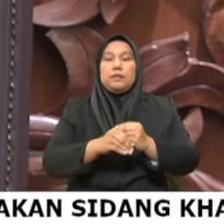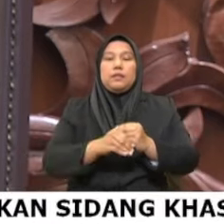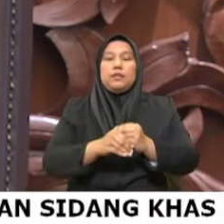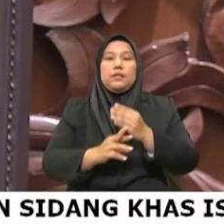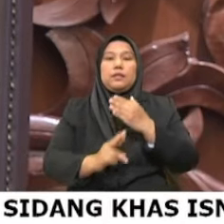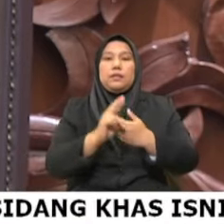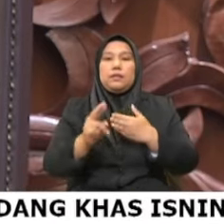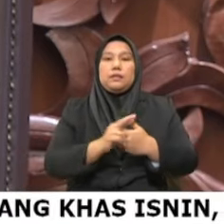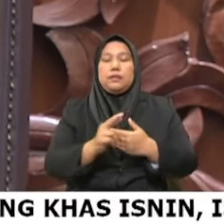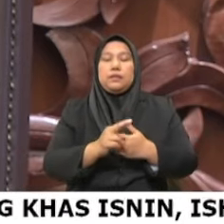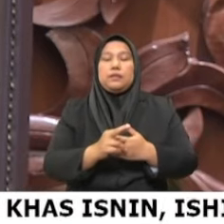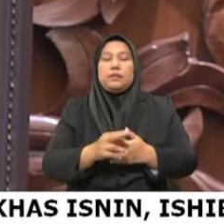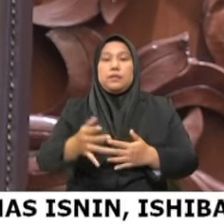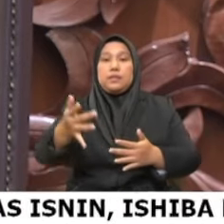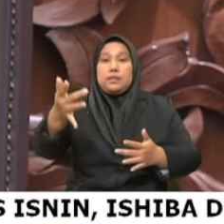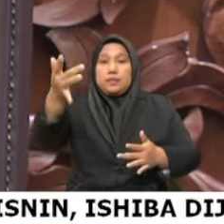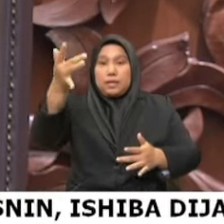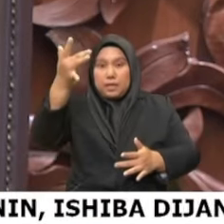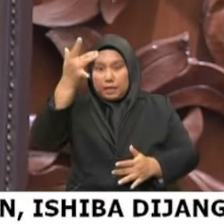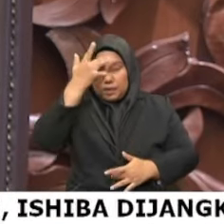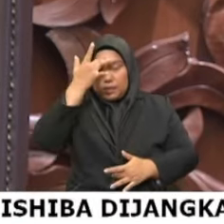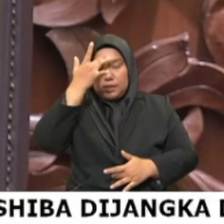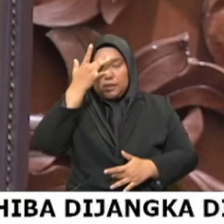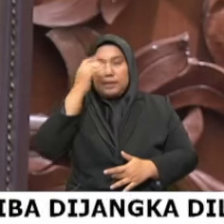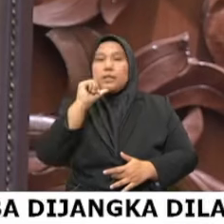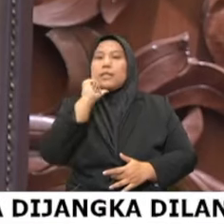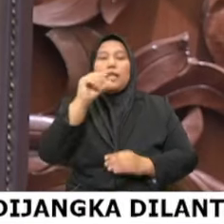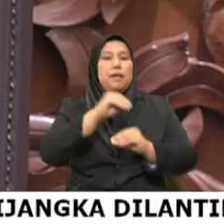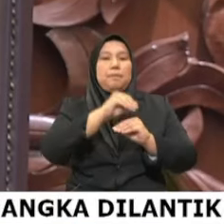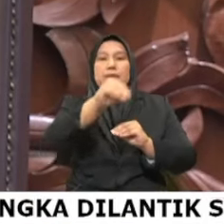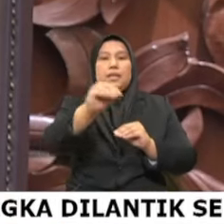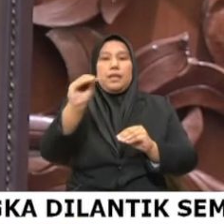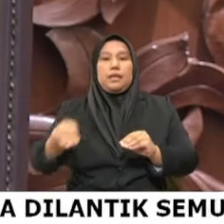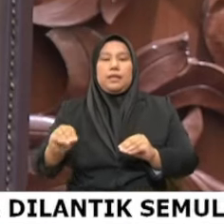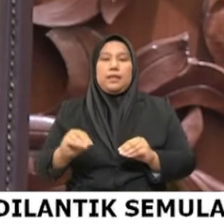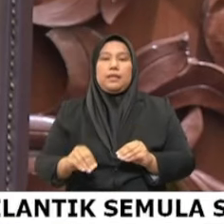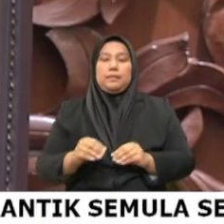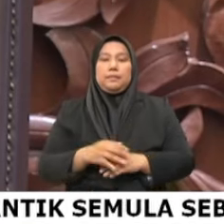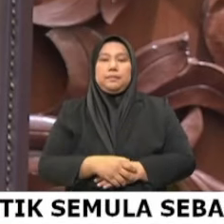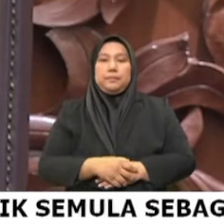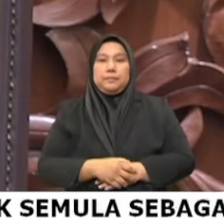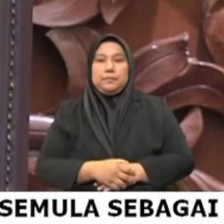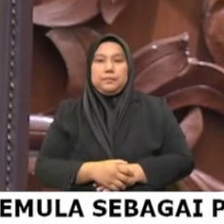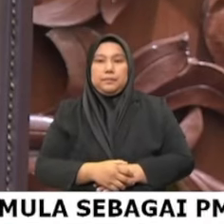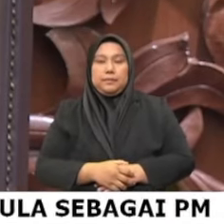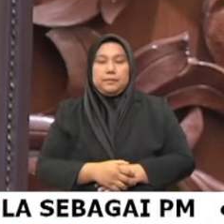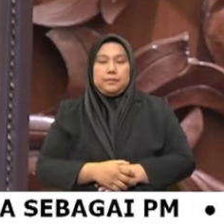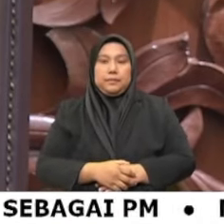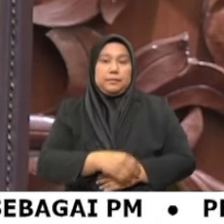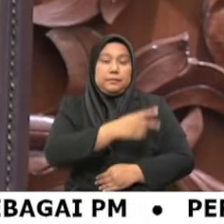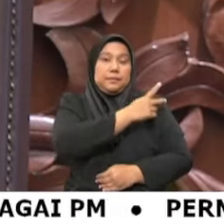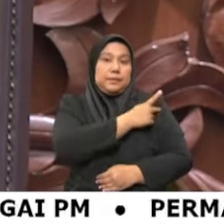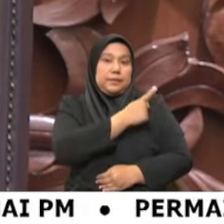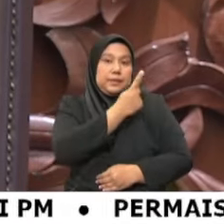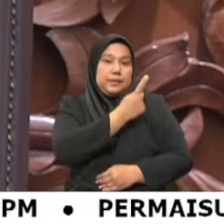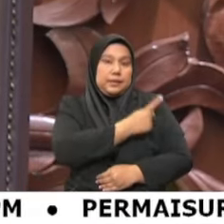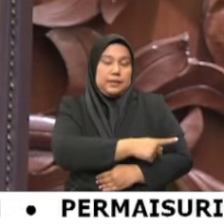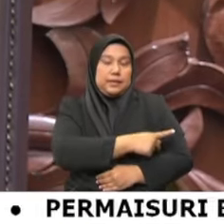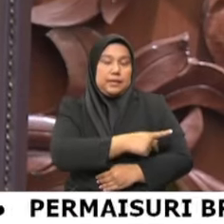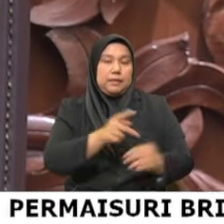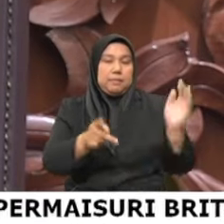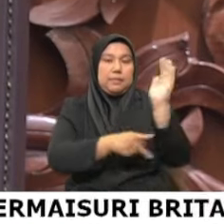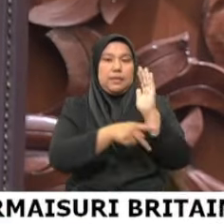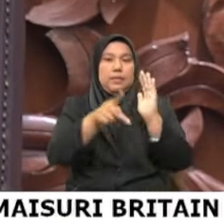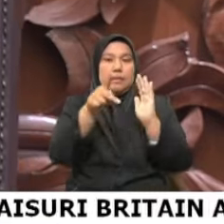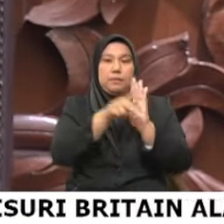penyakit tidak berjangkit. Baik. Susulan dari itu, Klinik Parlimen Malaysia di bawah